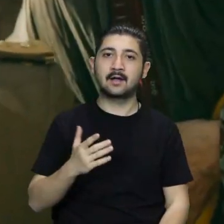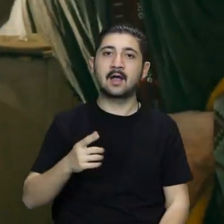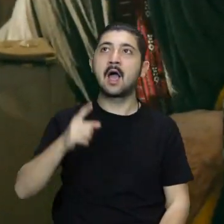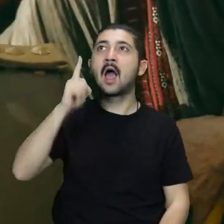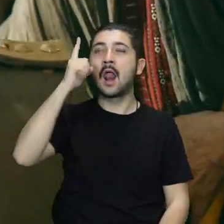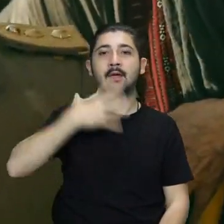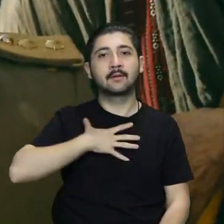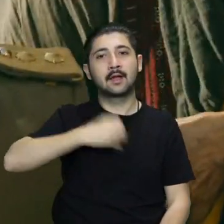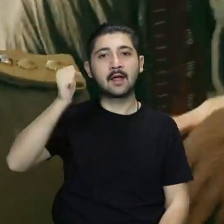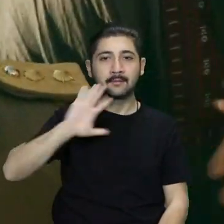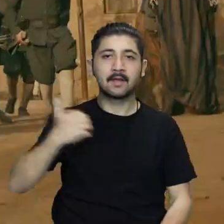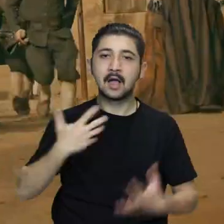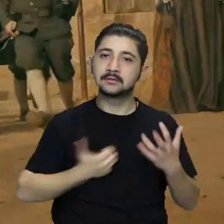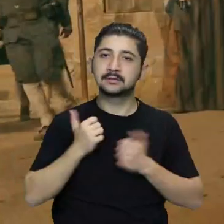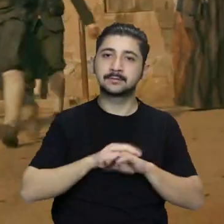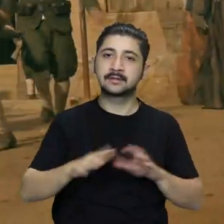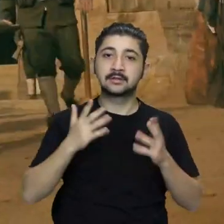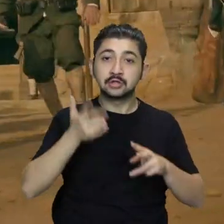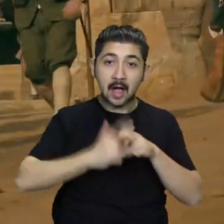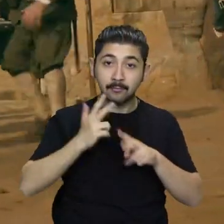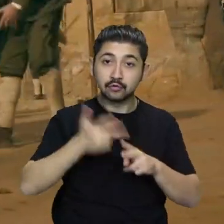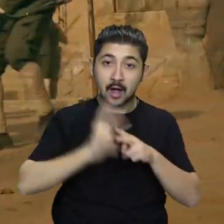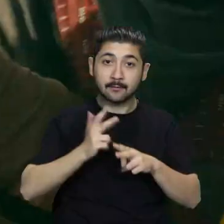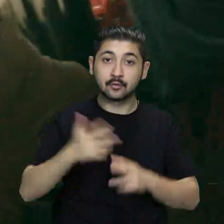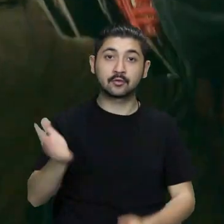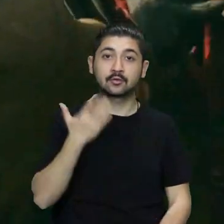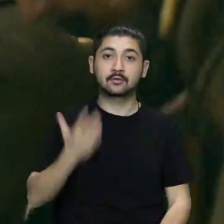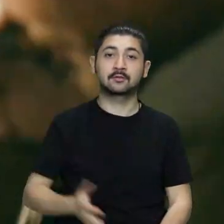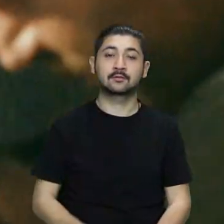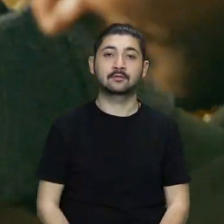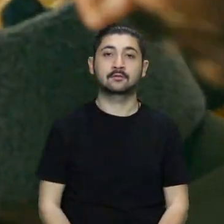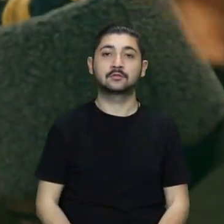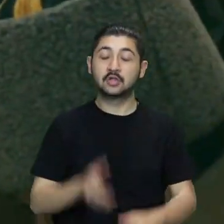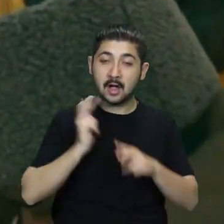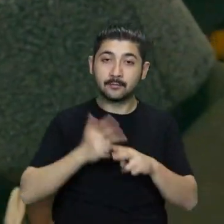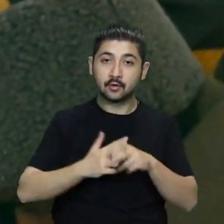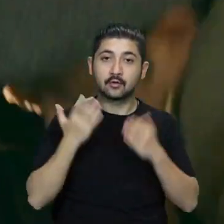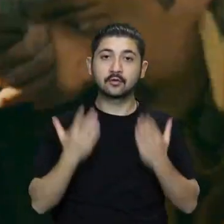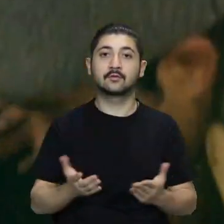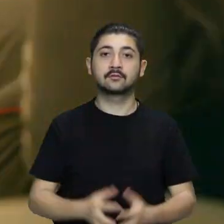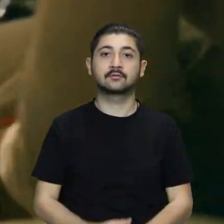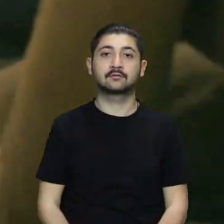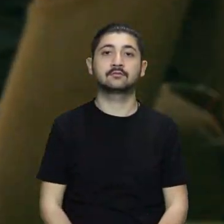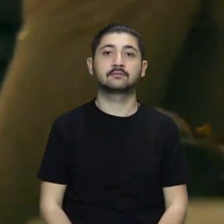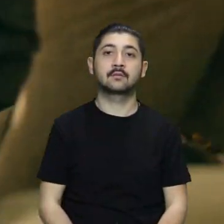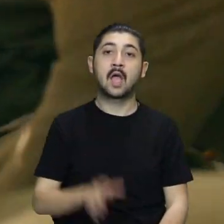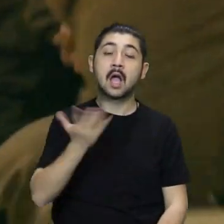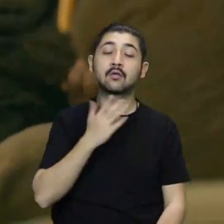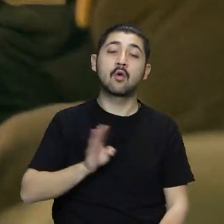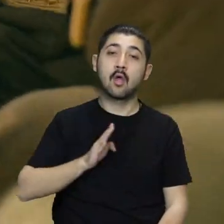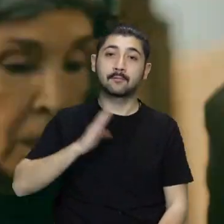Allah'ım al canımı bitsin bu acı. Çabuk, çabuk. Askerlerin getirdiği sedyeye yatırıyorlar. Hadi